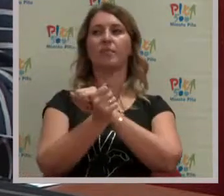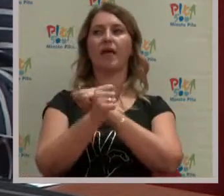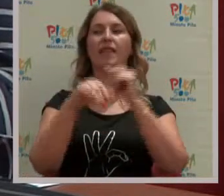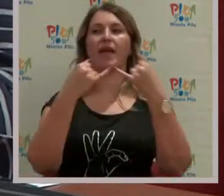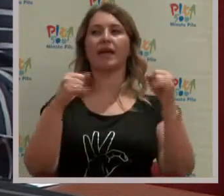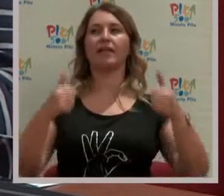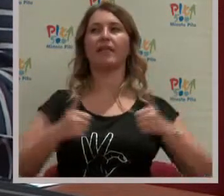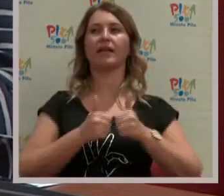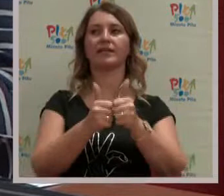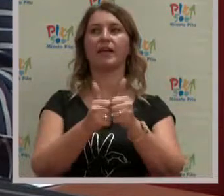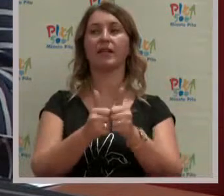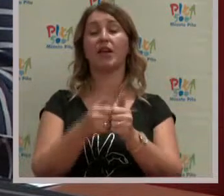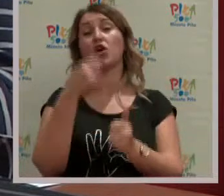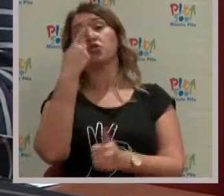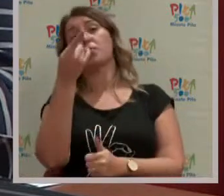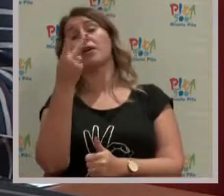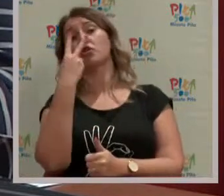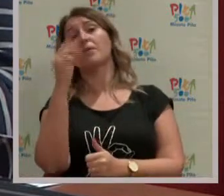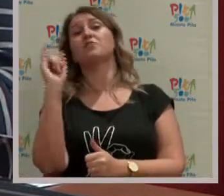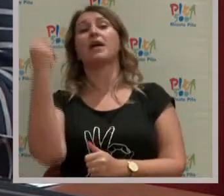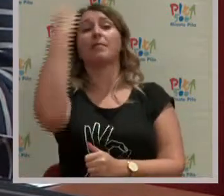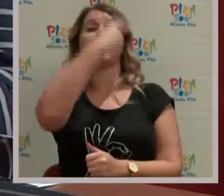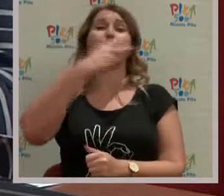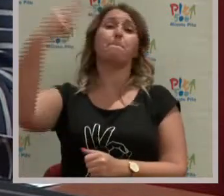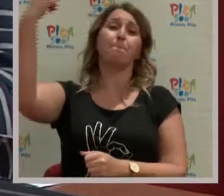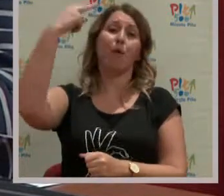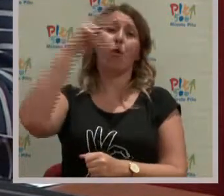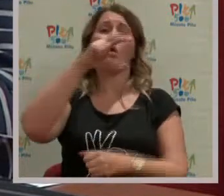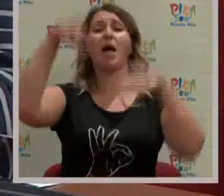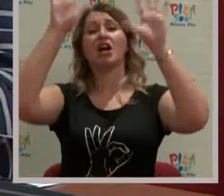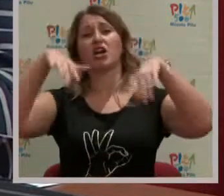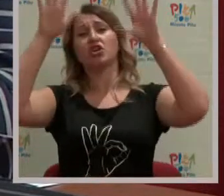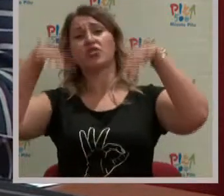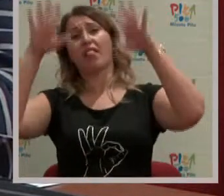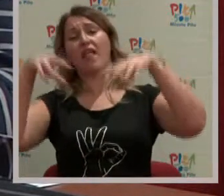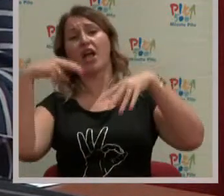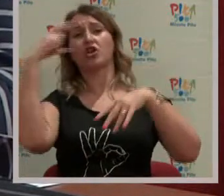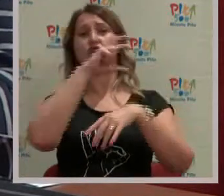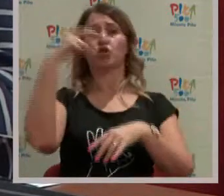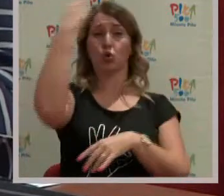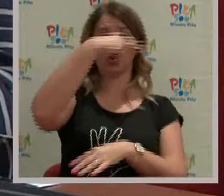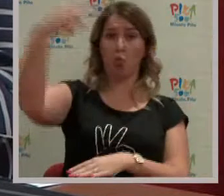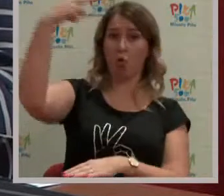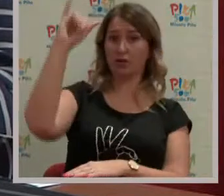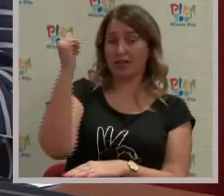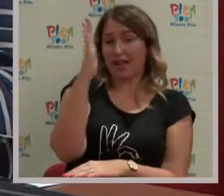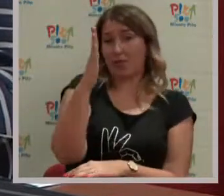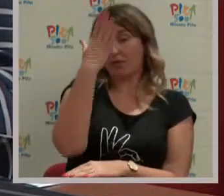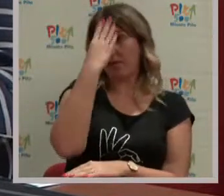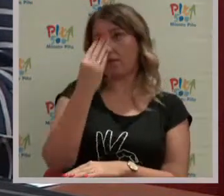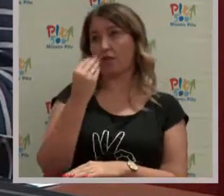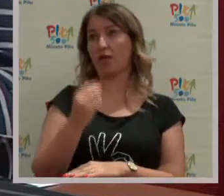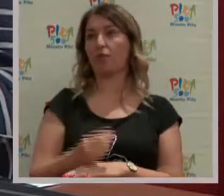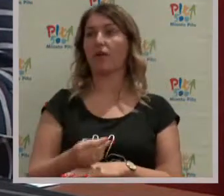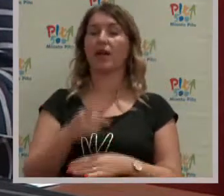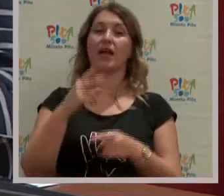wszystko zależy od pogody warunków atmosferycznych które będą funkcjonowały które będą w październiku